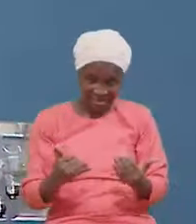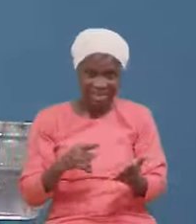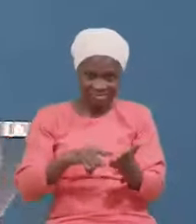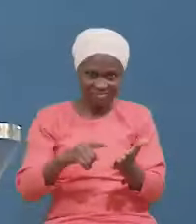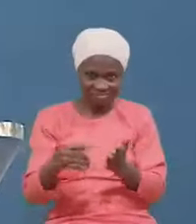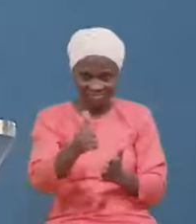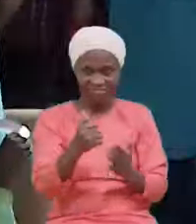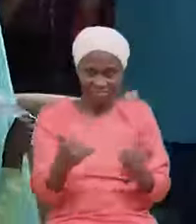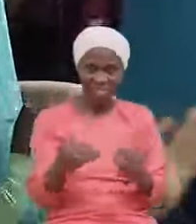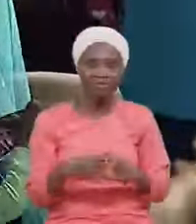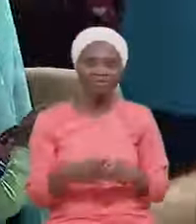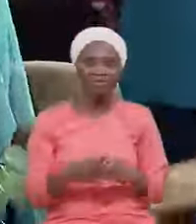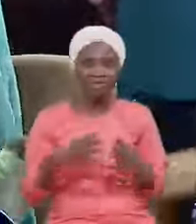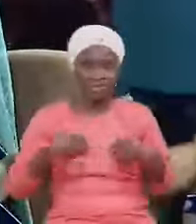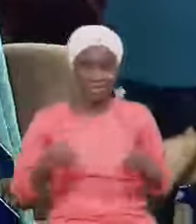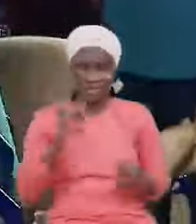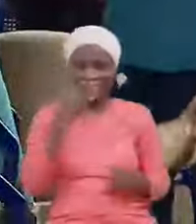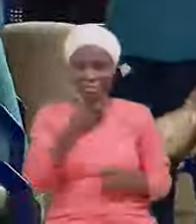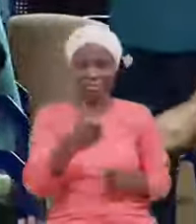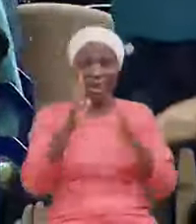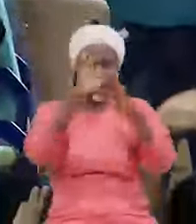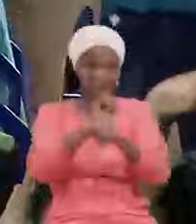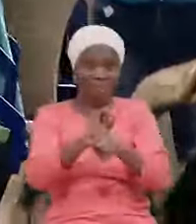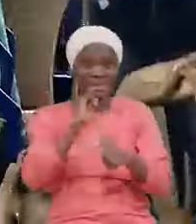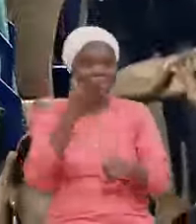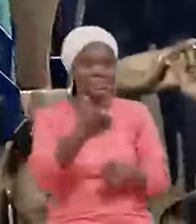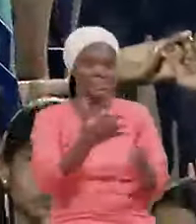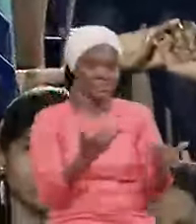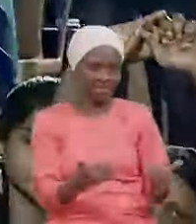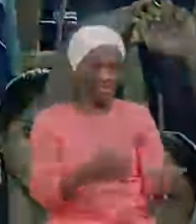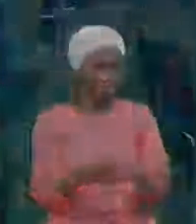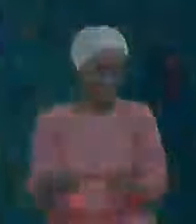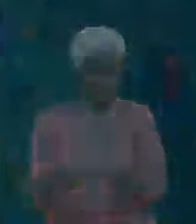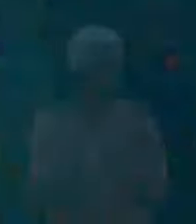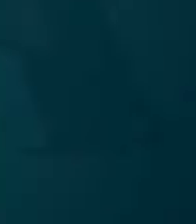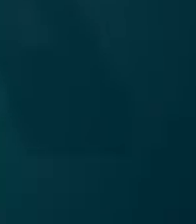ఆమేన్. Check up, check up, check up. The healing, the miracle is there already. ఇప్పుడు మీ